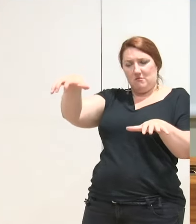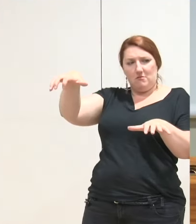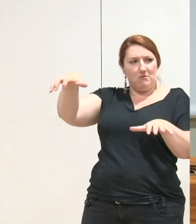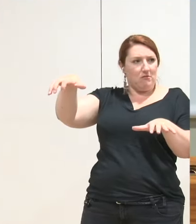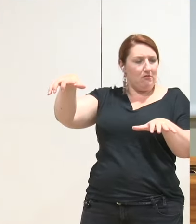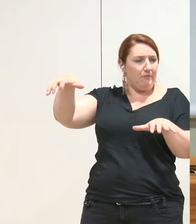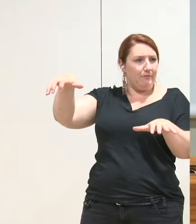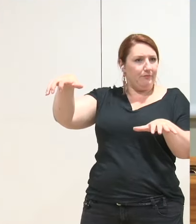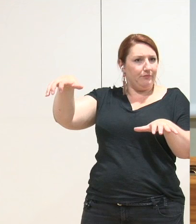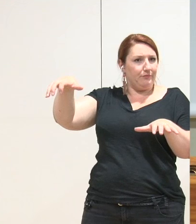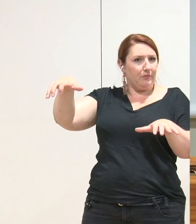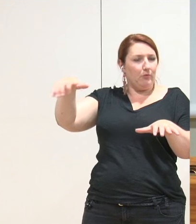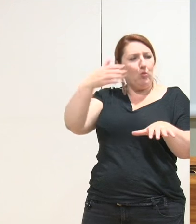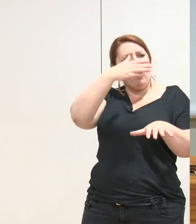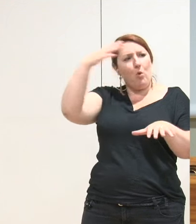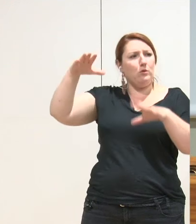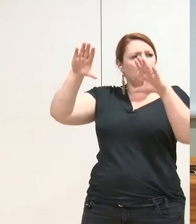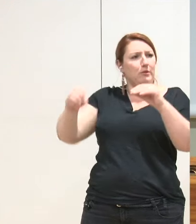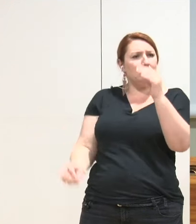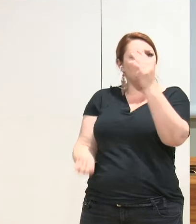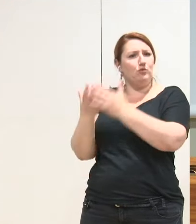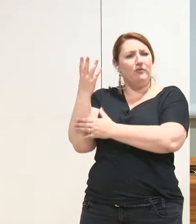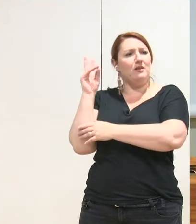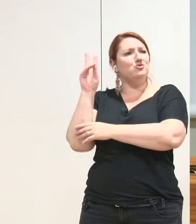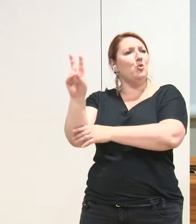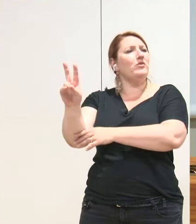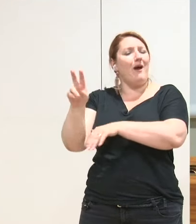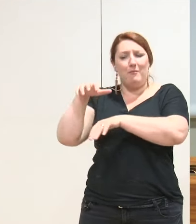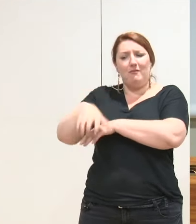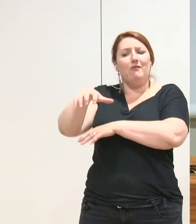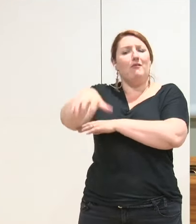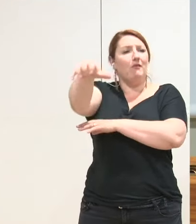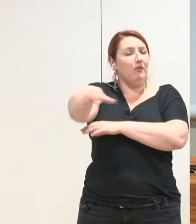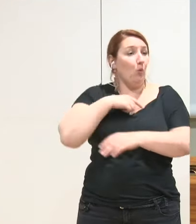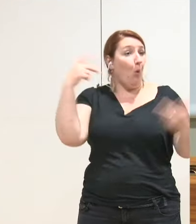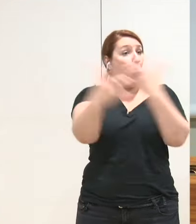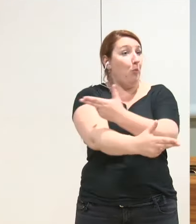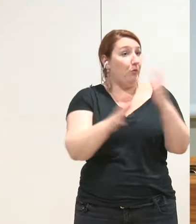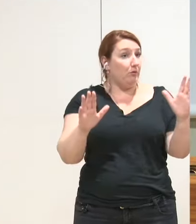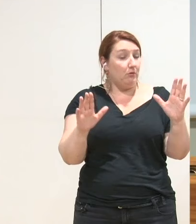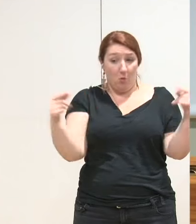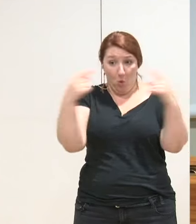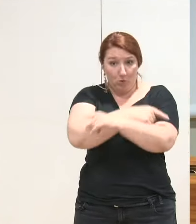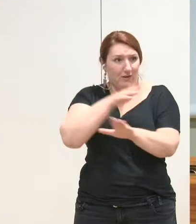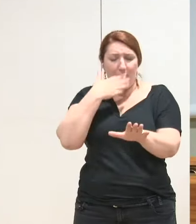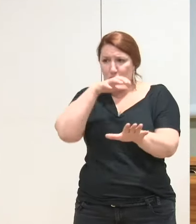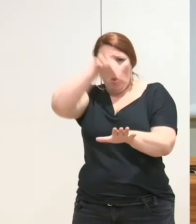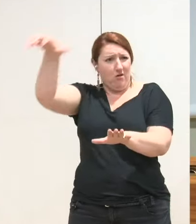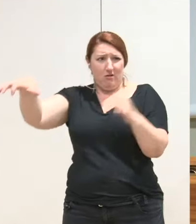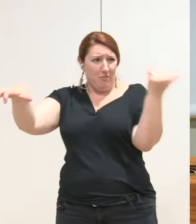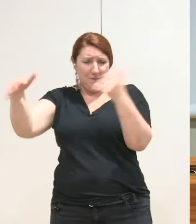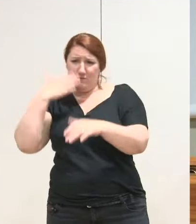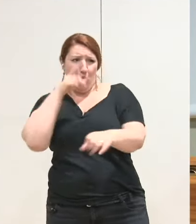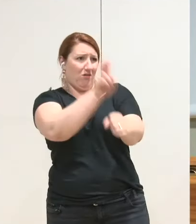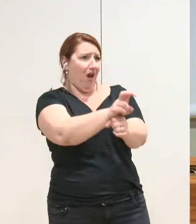être réinstallé le long de la ligne de tram et que au contraire nous avons fait le choix d'arrêter ce mouvement- là